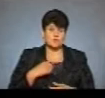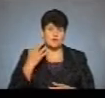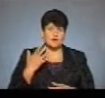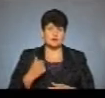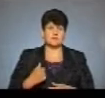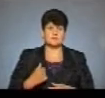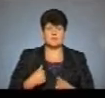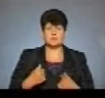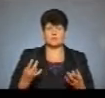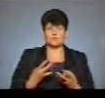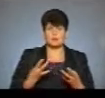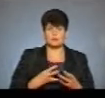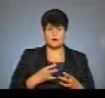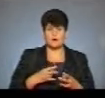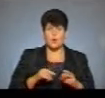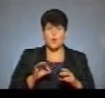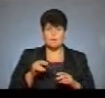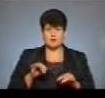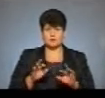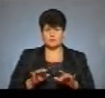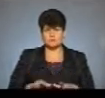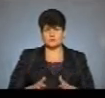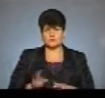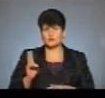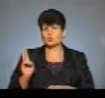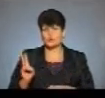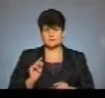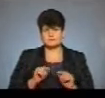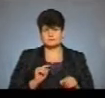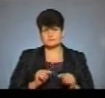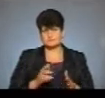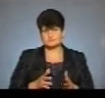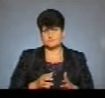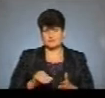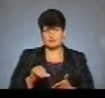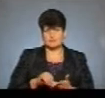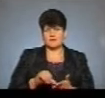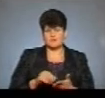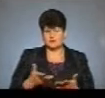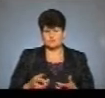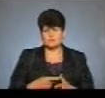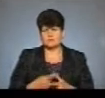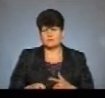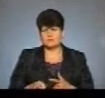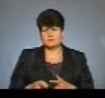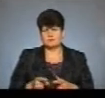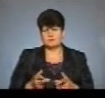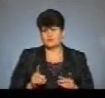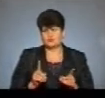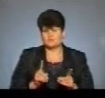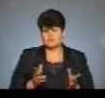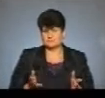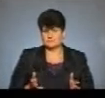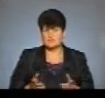казала, мені потрібно оператора комп'ютерного набору, щоб мені хтось там набрав текст для виступу, чи для аналітики, чи ще для